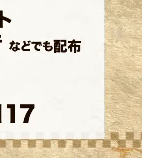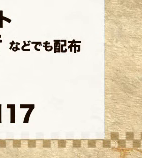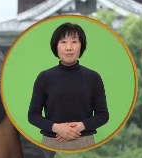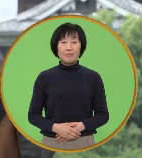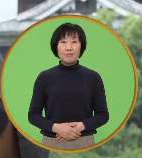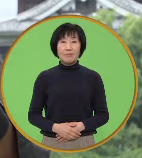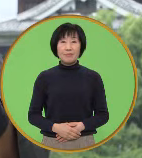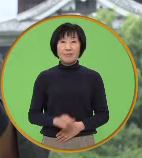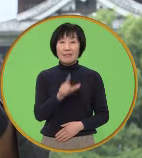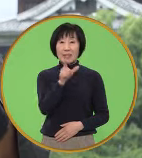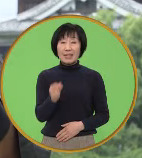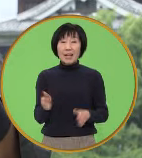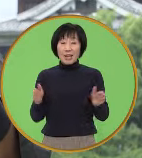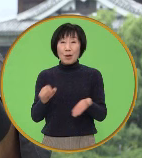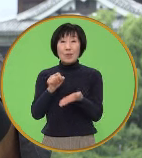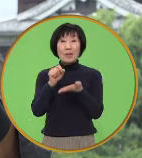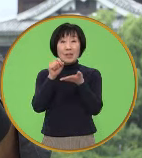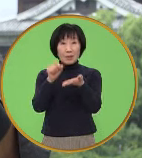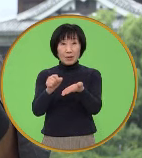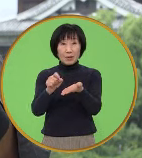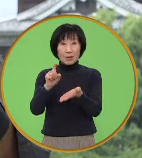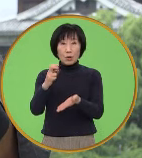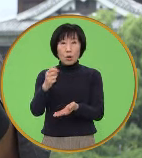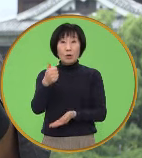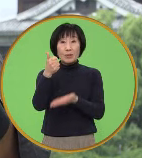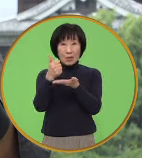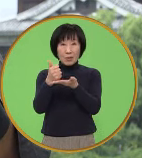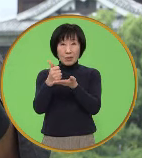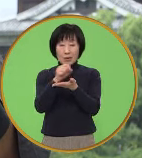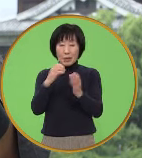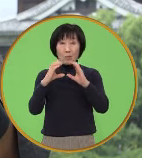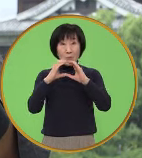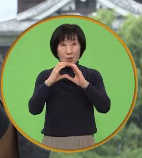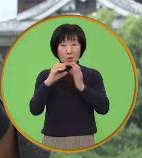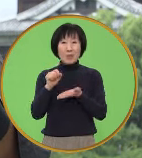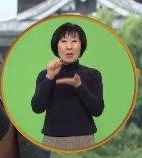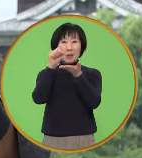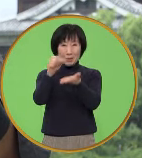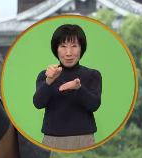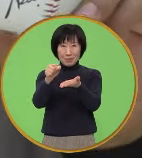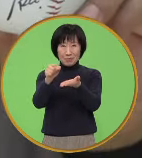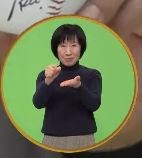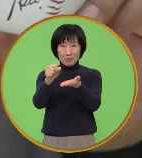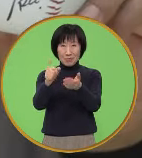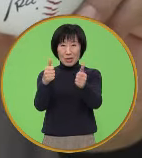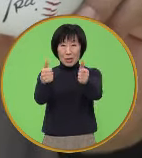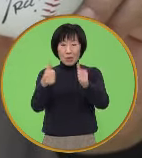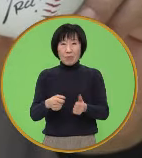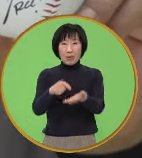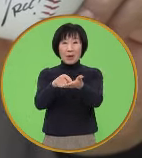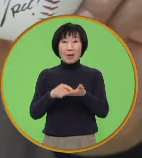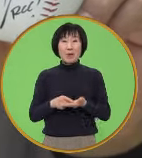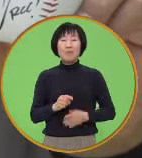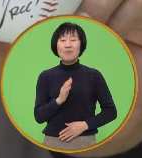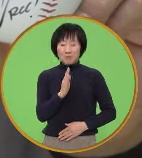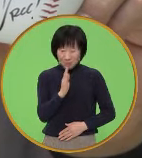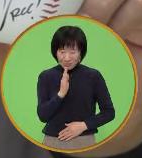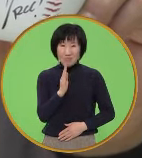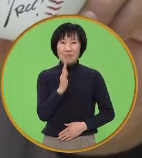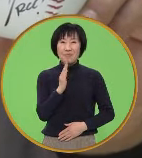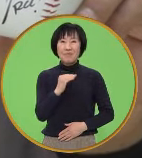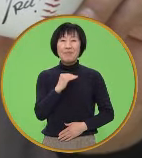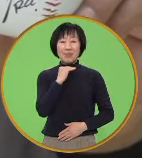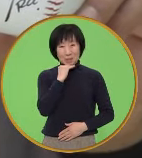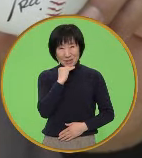。 月間プレゼント、ひろすけの武器サインボールをプレゼントするわ。番組ホームページから応募して